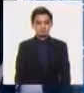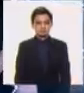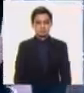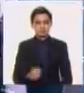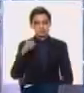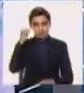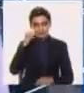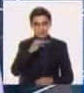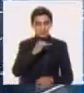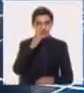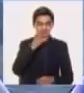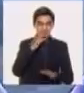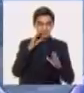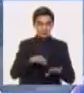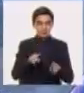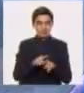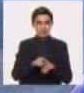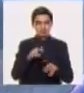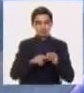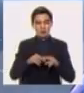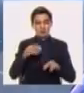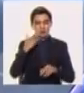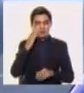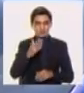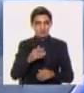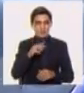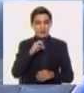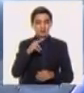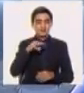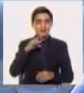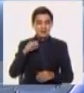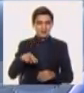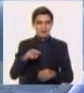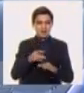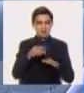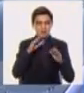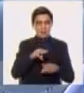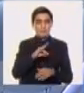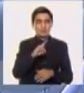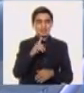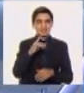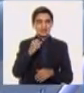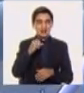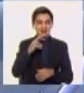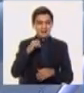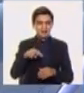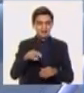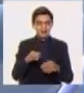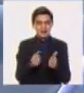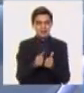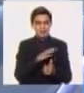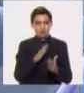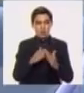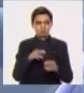Өзбекстан мен Қазақстан премьерлері іргетасын қалаған соң Мақтарал ауданындағы Мырзакент елді мекенінің маңынан салынып жатқан үйлердің